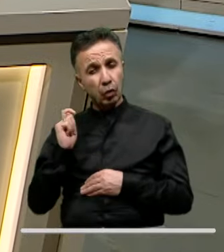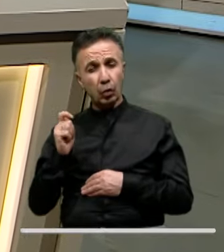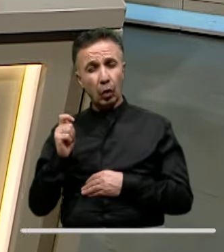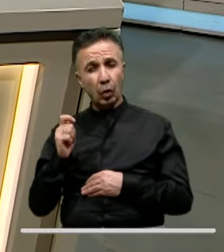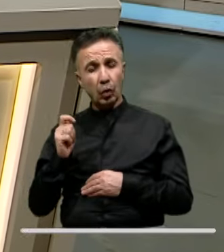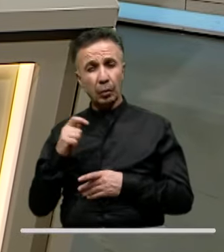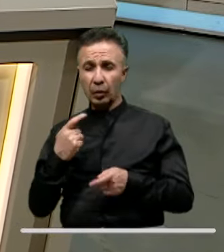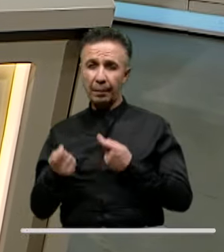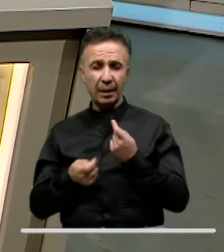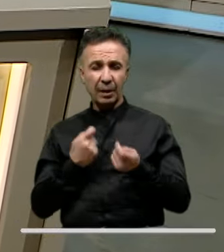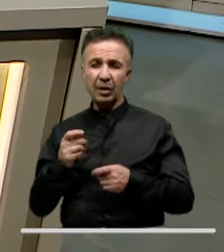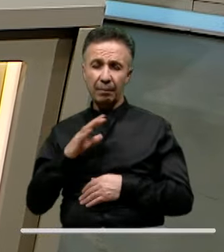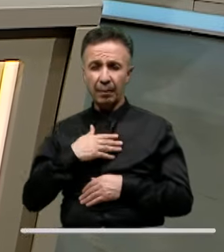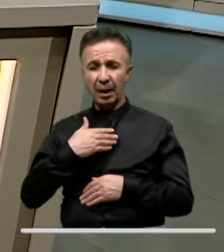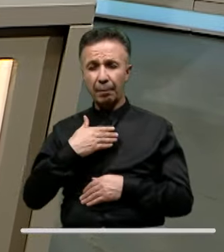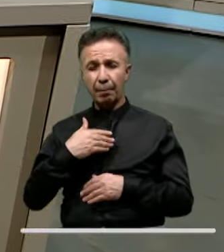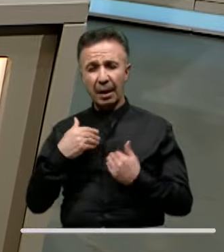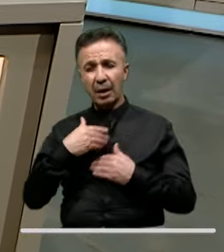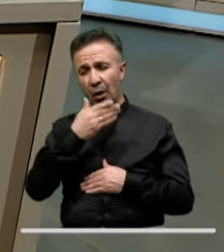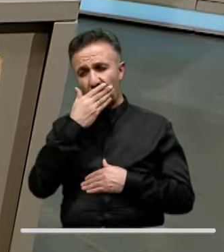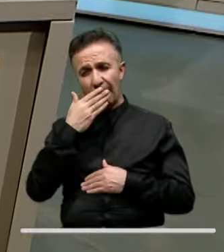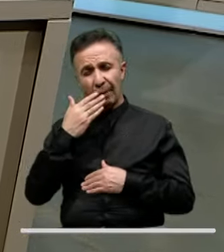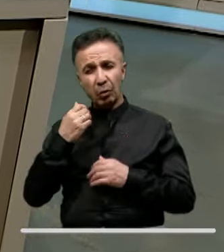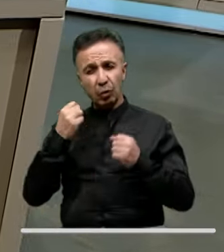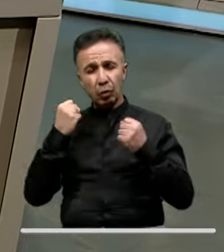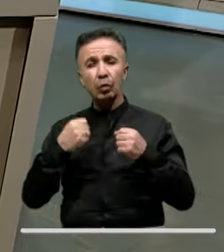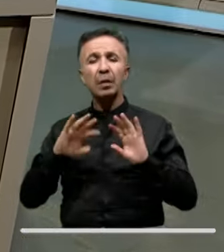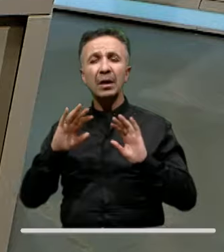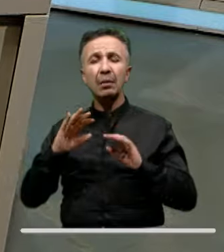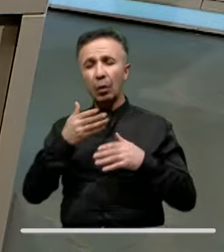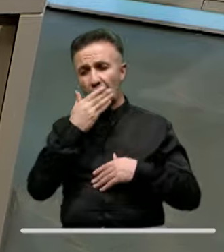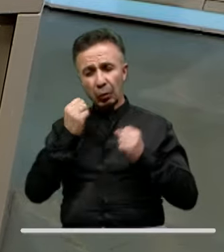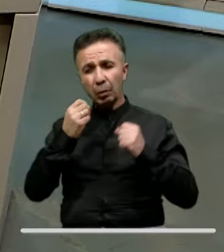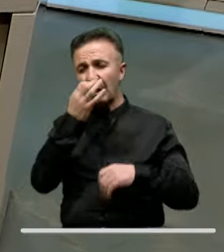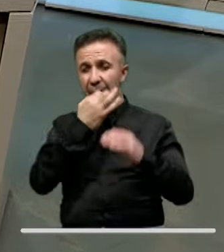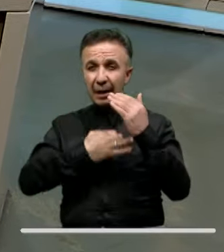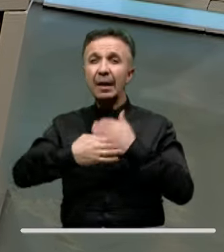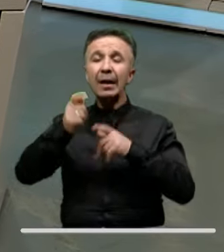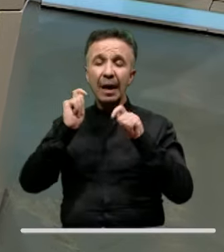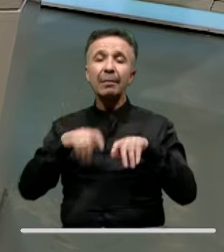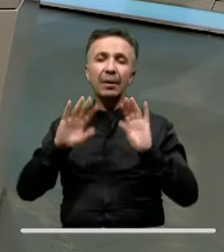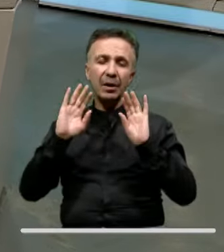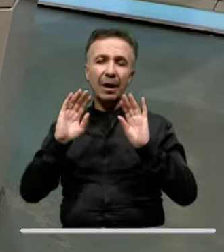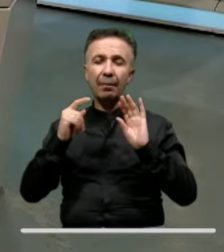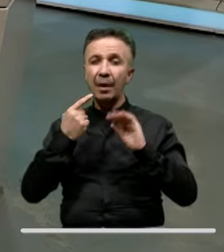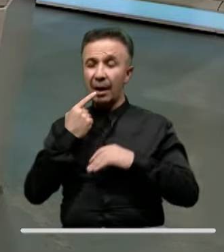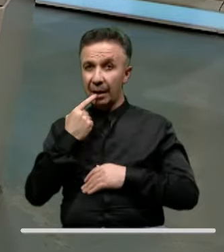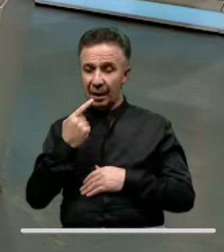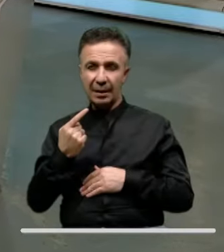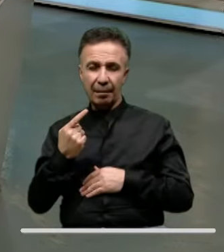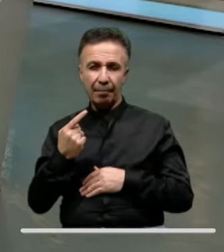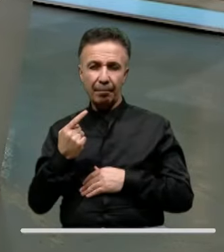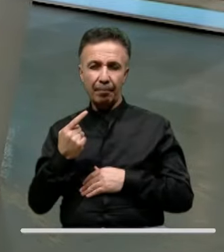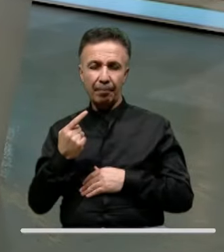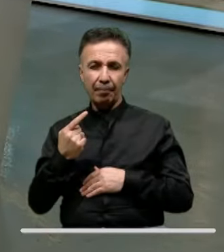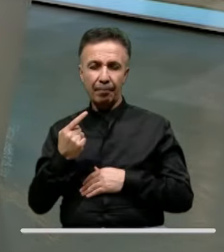koşuşturmalı, tempolu bir gün olacak benim için. Haliyle oruç tutarsam biraz zorlanacağım. Belki takattan düşeceğim falan diye